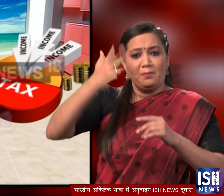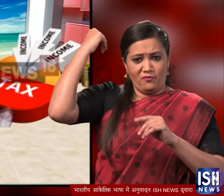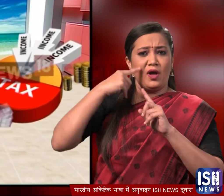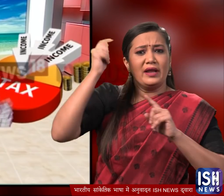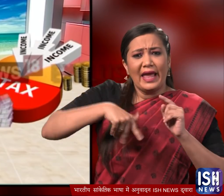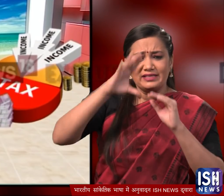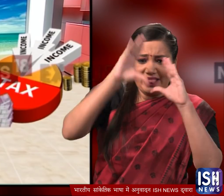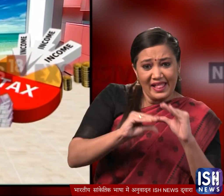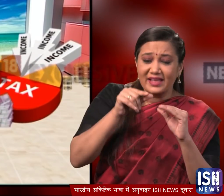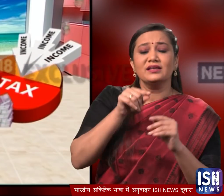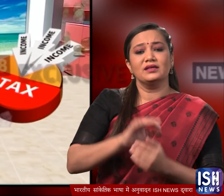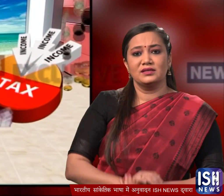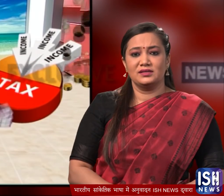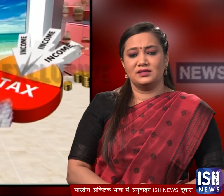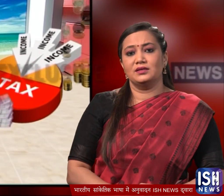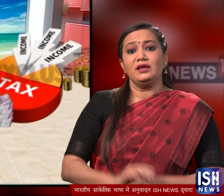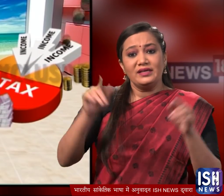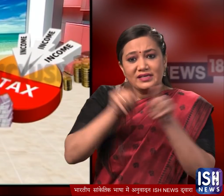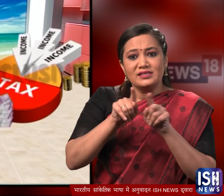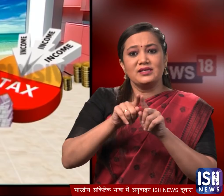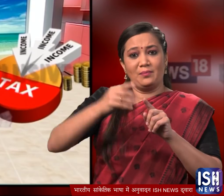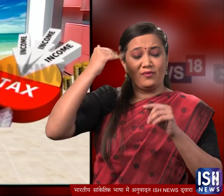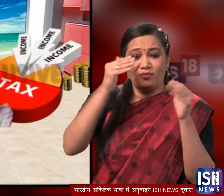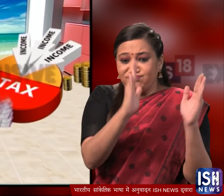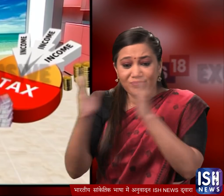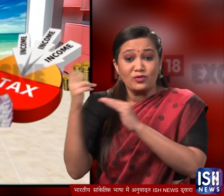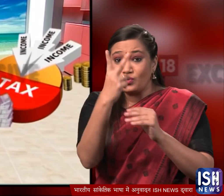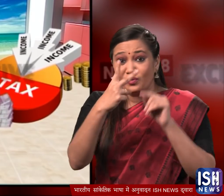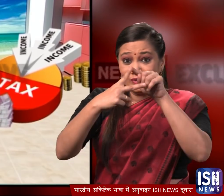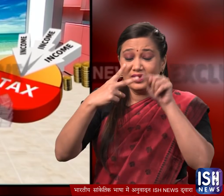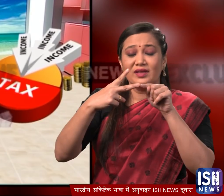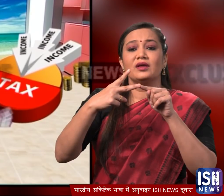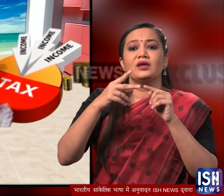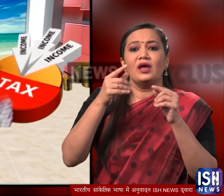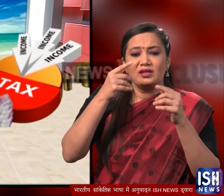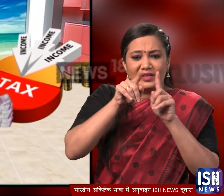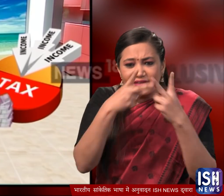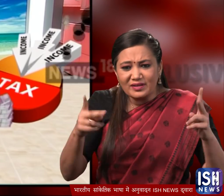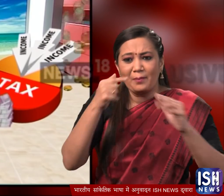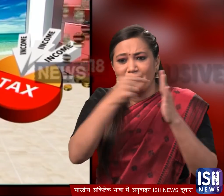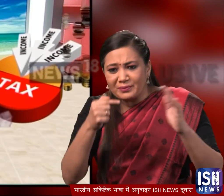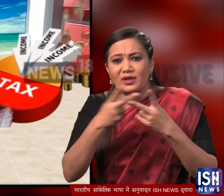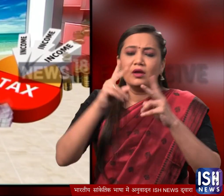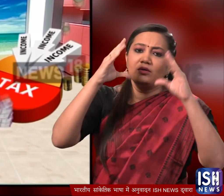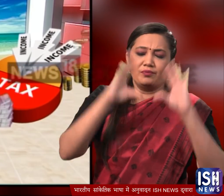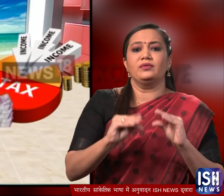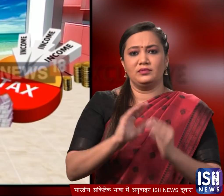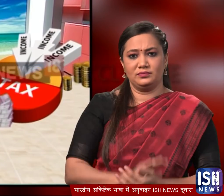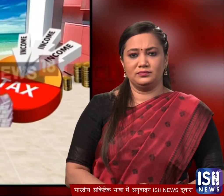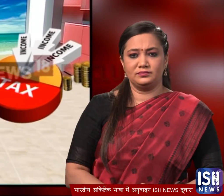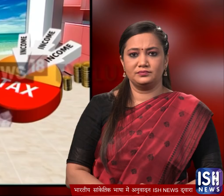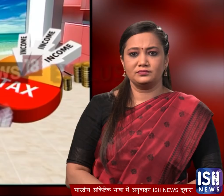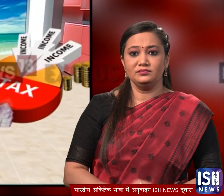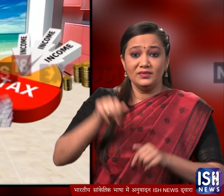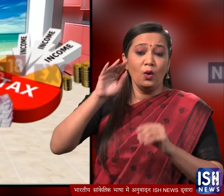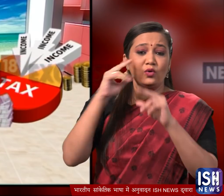लोगों को बेहद कम दरों पर टैक्स देने का विकल्प दिया गया था। हालांकि टैक्स की कम दरों वाले नए स्लैब में ज्यादातर डिडक्शन हटा दी गई थी।